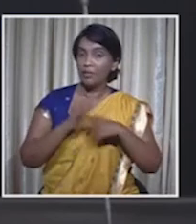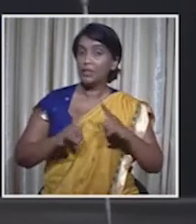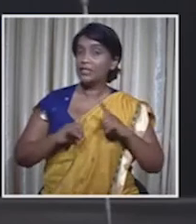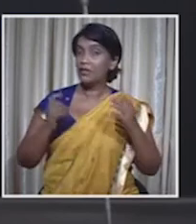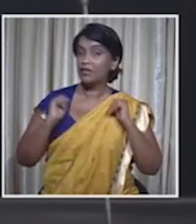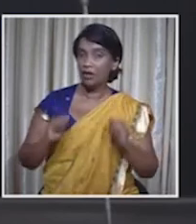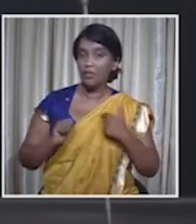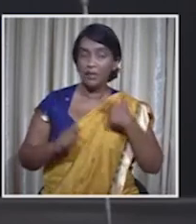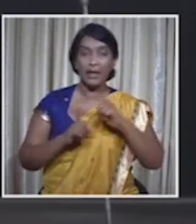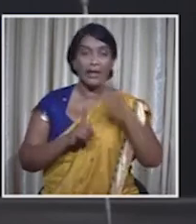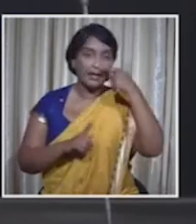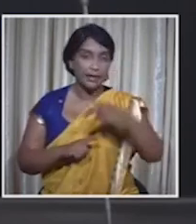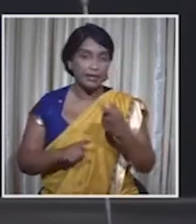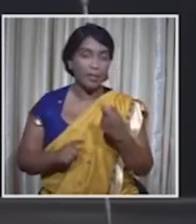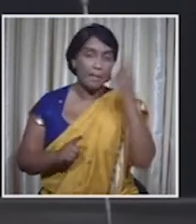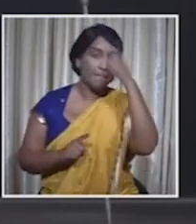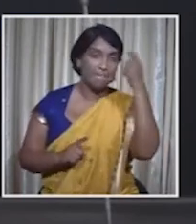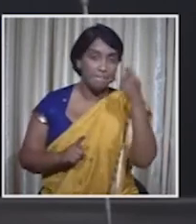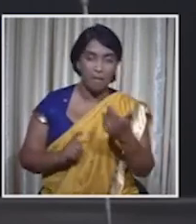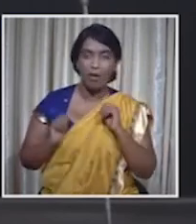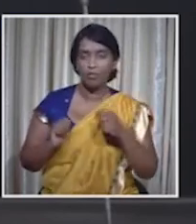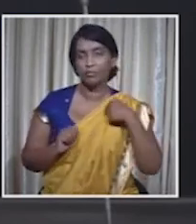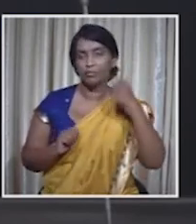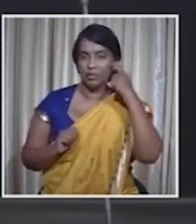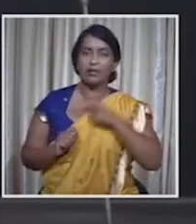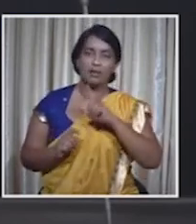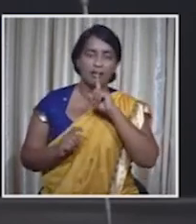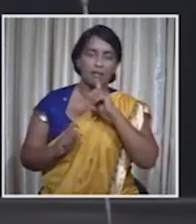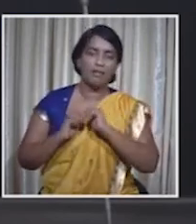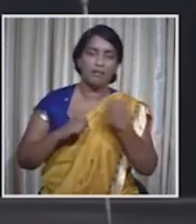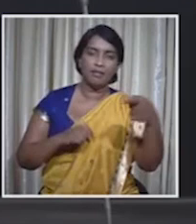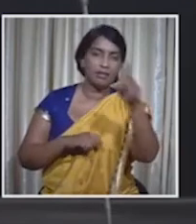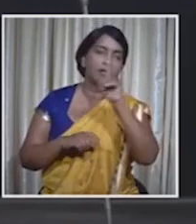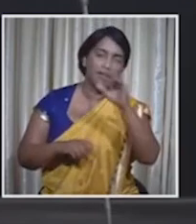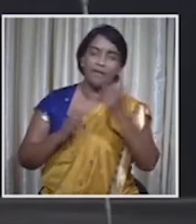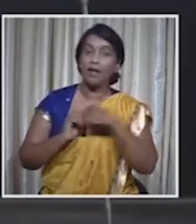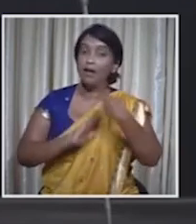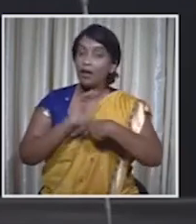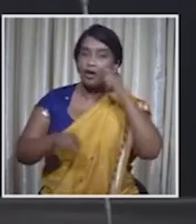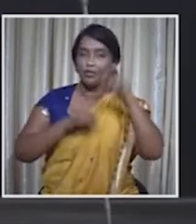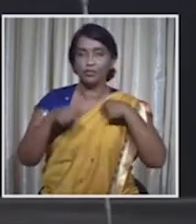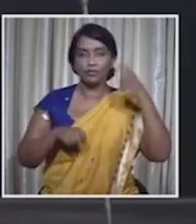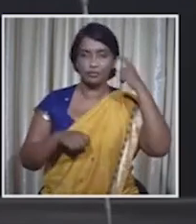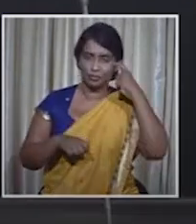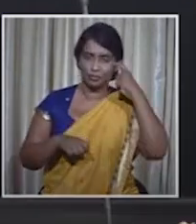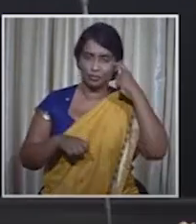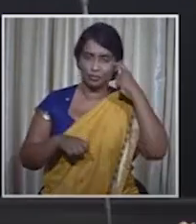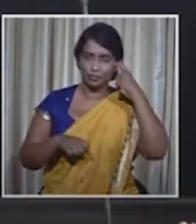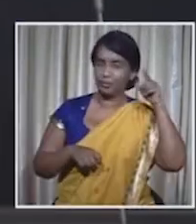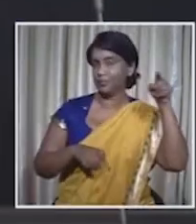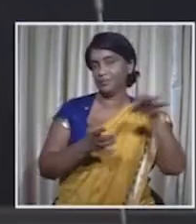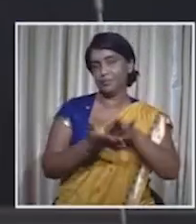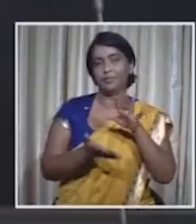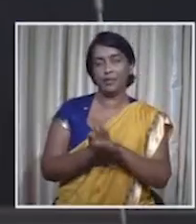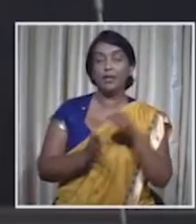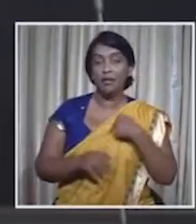රටේ මිනිස්සු ජීවත් වුණු හැටි දන්නවා, ඩීසල් කීයද දන්නවා, පඩි කීයද දන්නවා. ඒව ගැන අපි කියන්න ඕනේ නැහැ, ඔබතුමා කියන්න ඕනේ නැහැ. රටේ ජනතාව දන්නවා. ඒක රටේ ජනතාව තීන්දුව